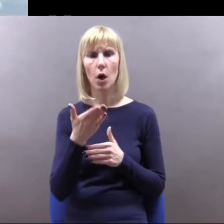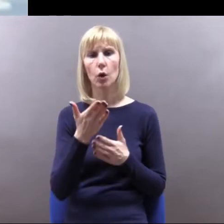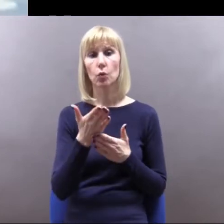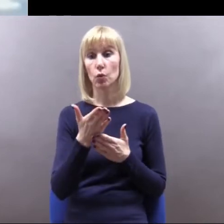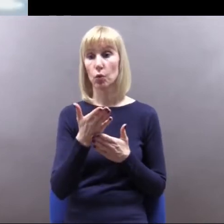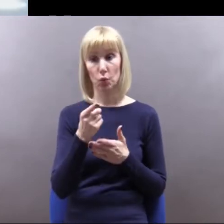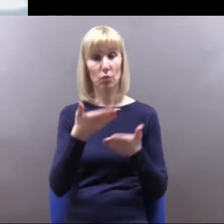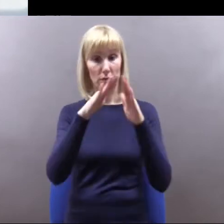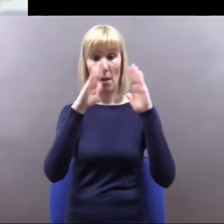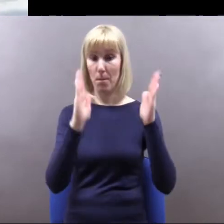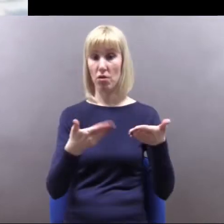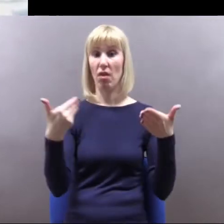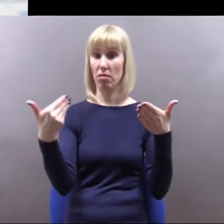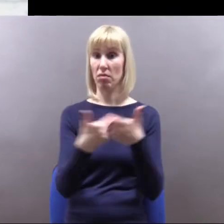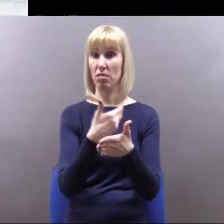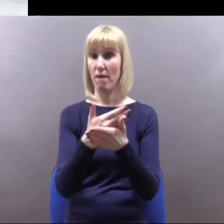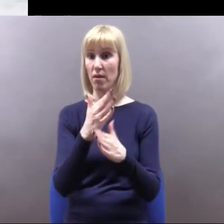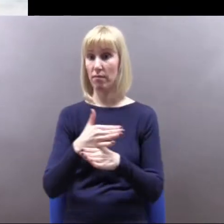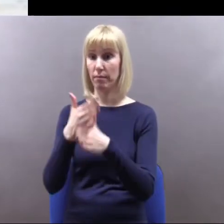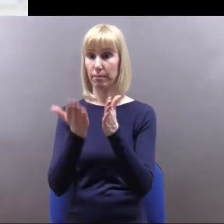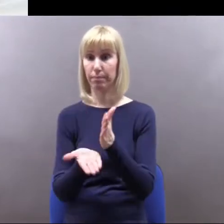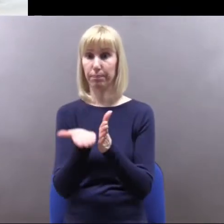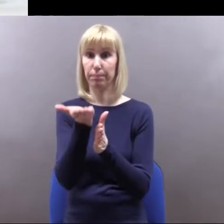została zastosowana niestety platforma.